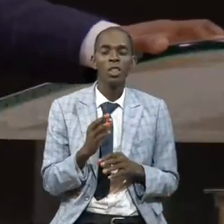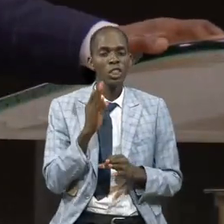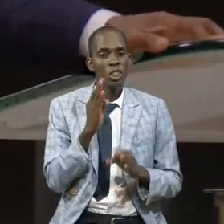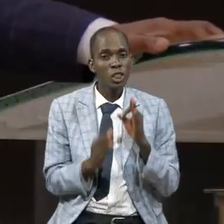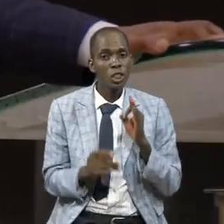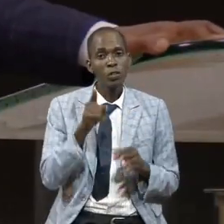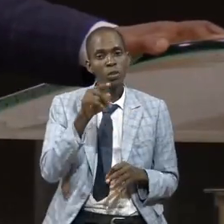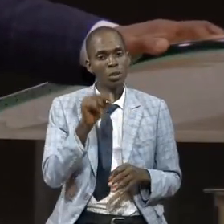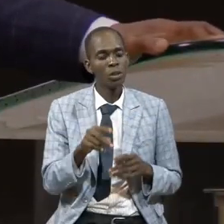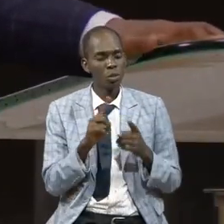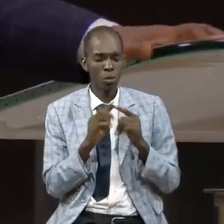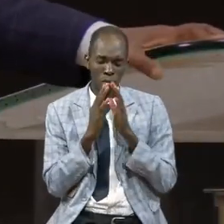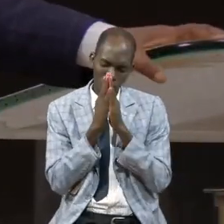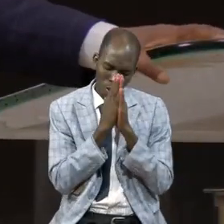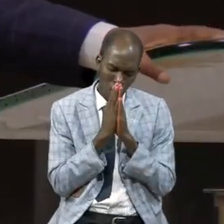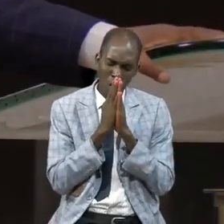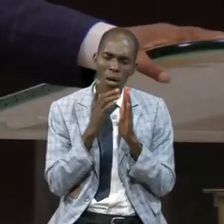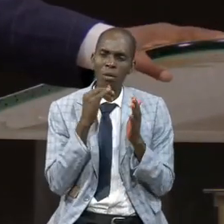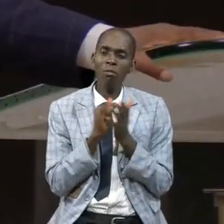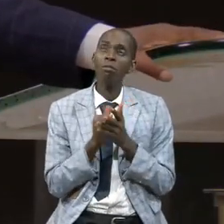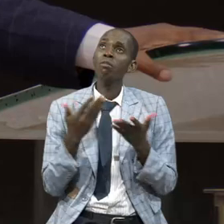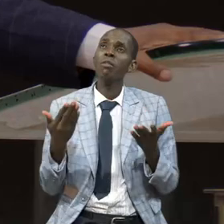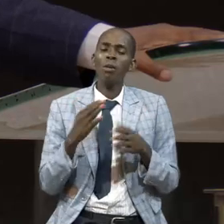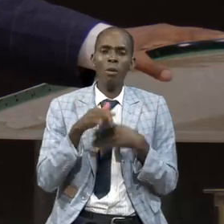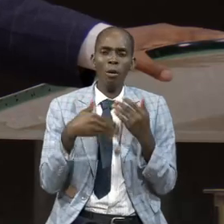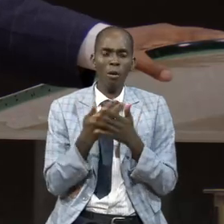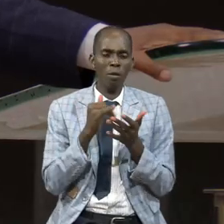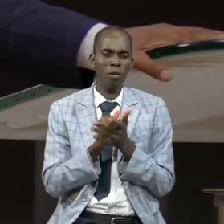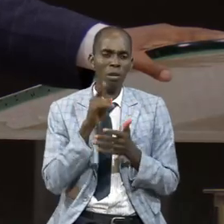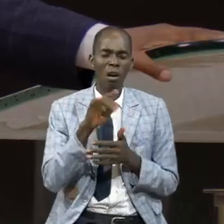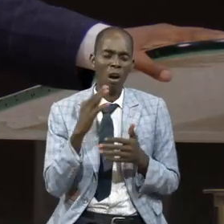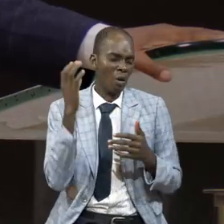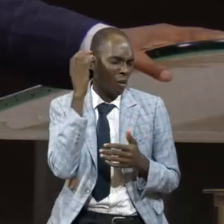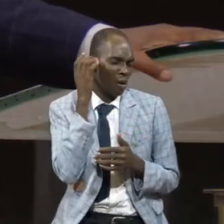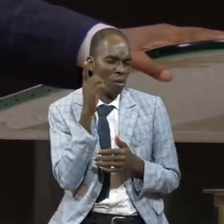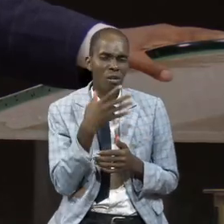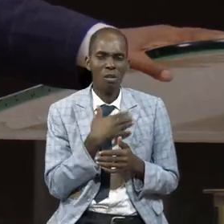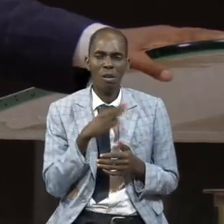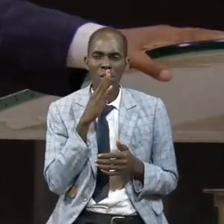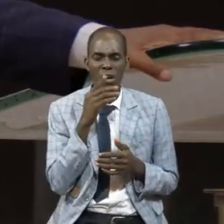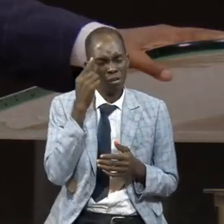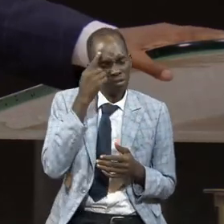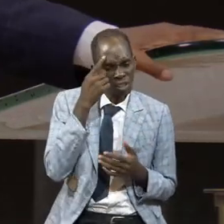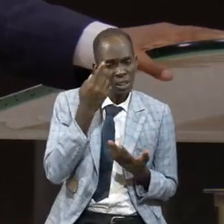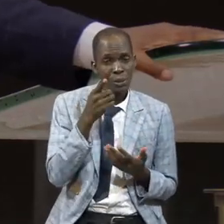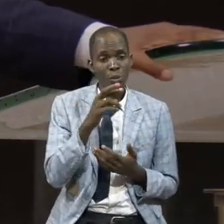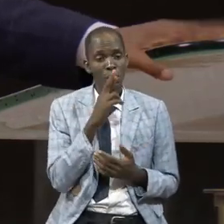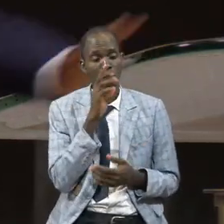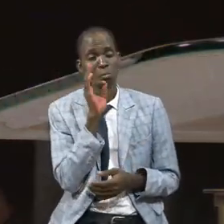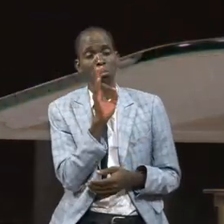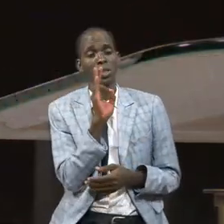même si vous devez aller prier, et que ceux qui vous ont entendu et se demandent, tu prêches,